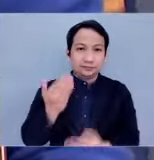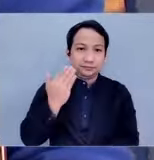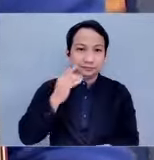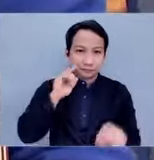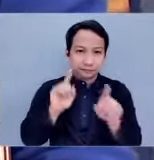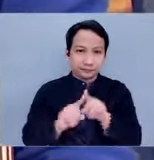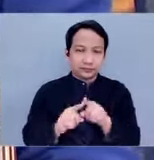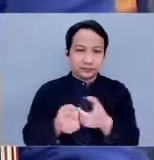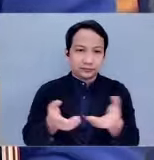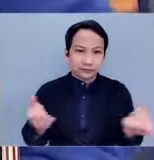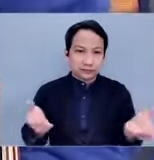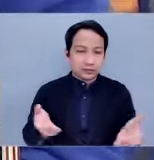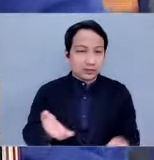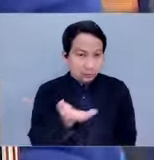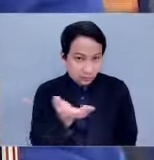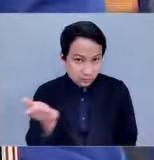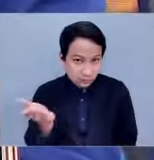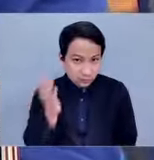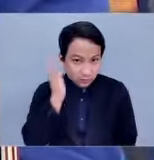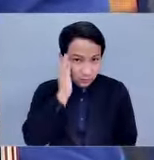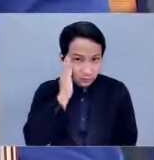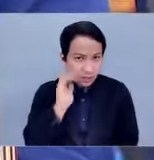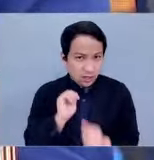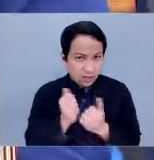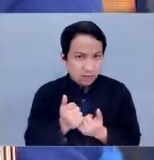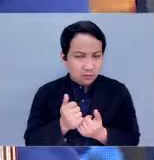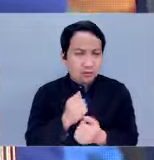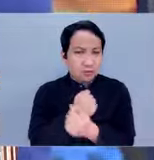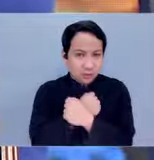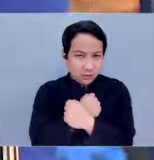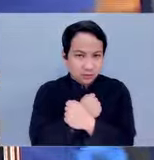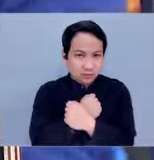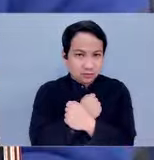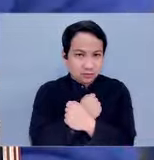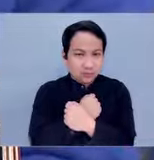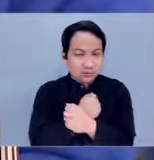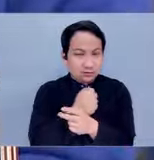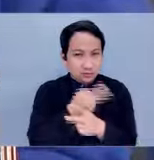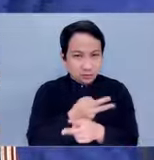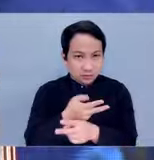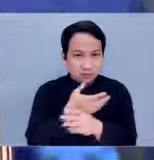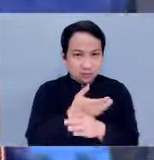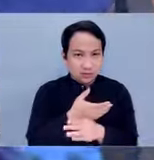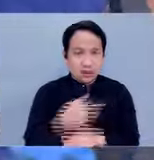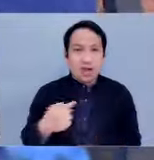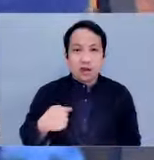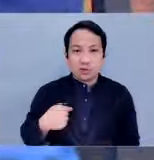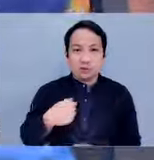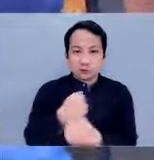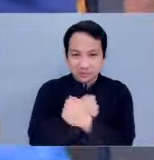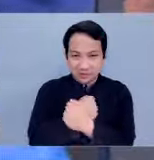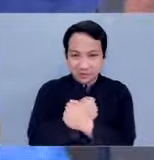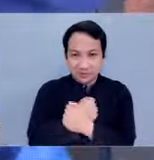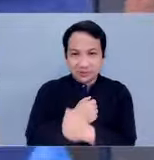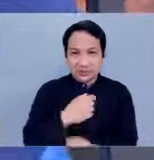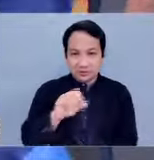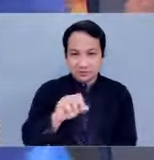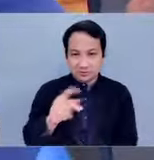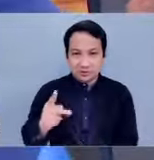Kapatid, eto tanong ko lang po, gaano nyo ba kamahal ang fur babies nyo? Kasi ako love na love to these stars. Ganito kamahal.